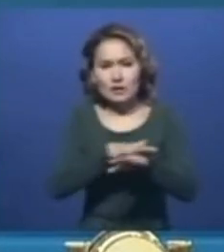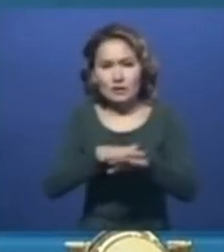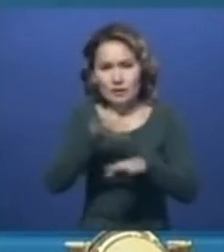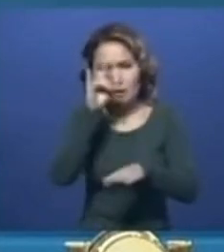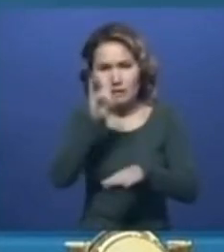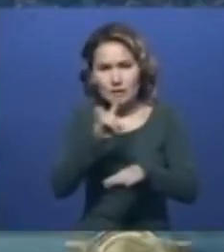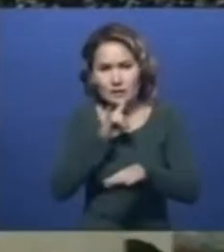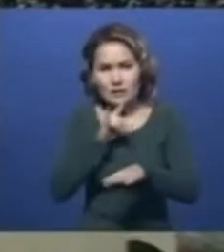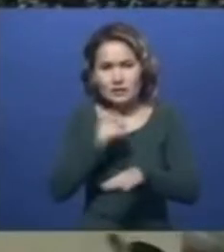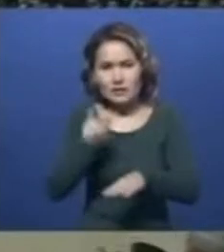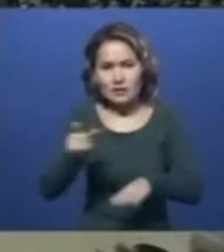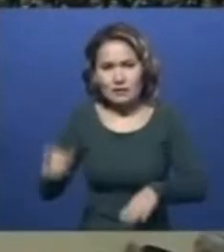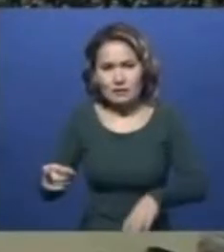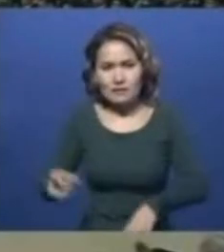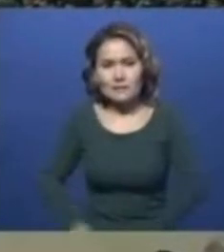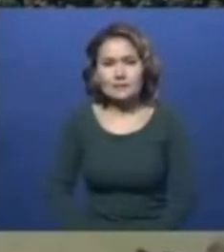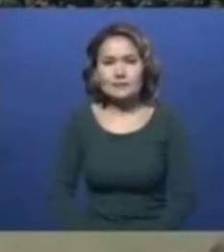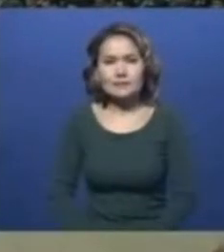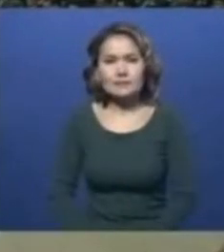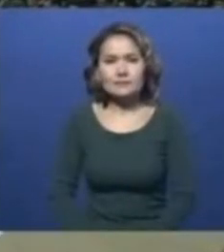казахстанцев.